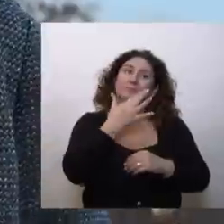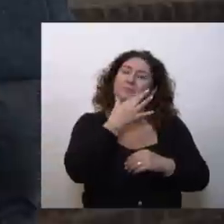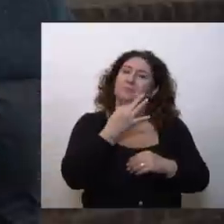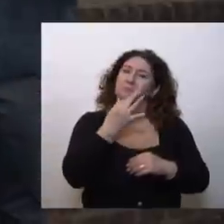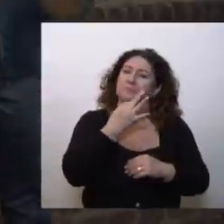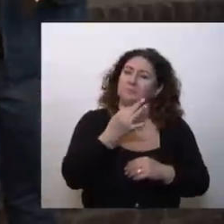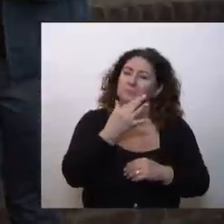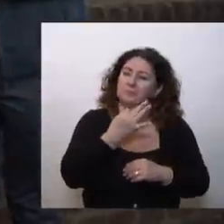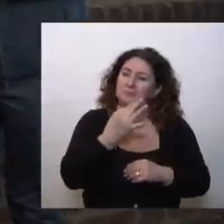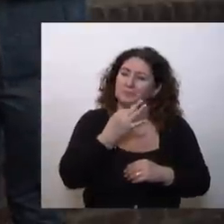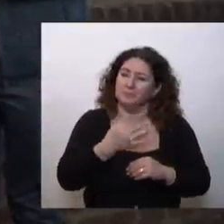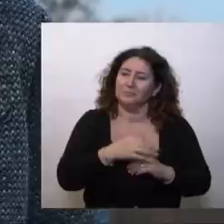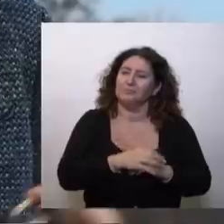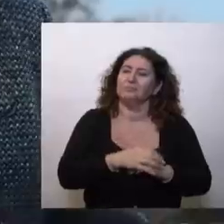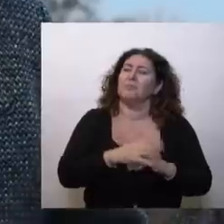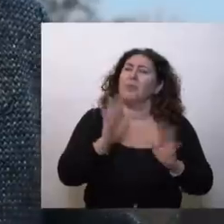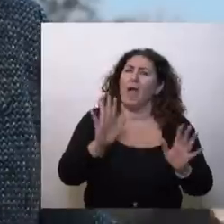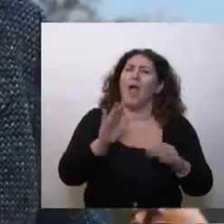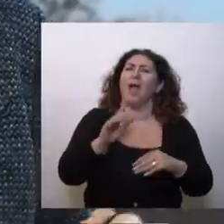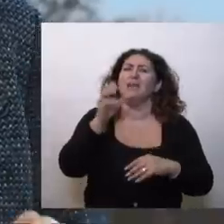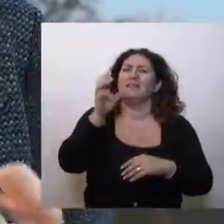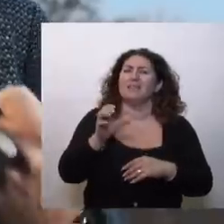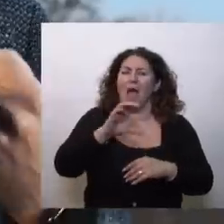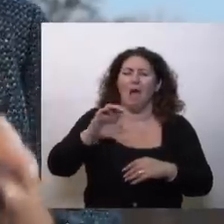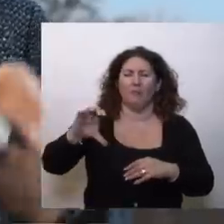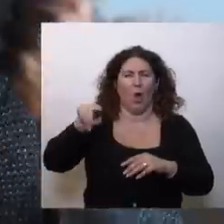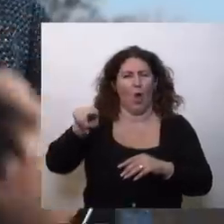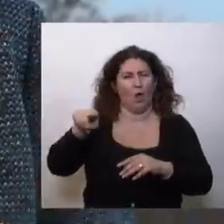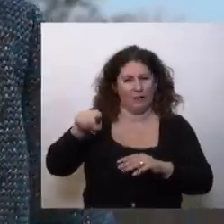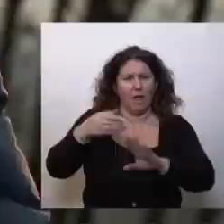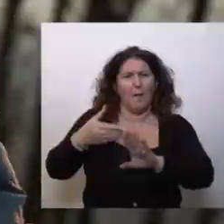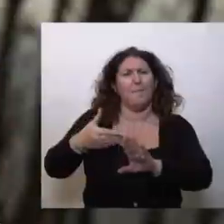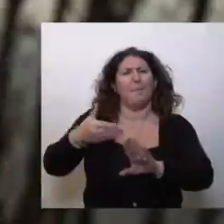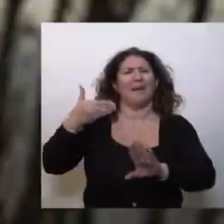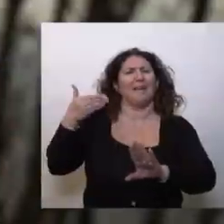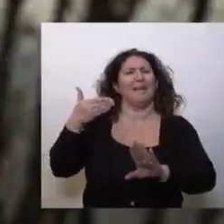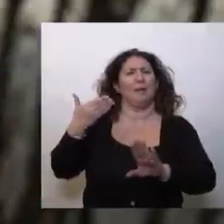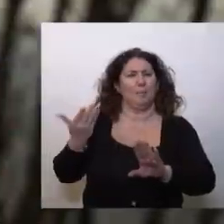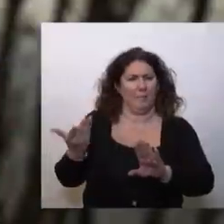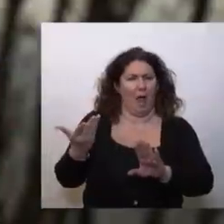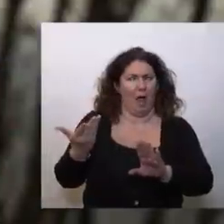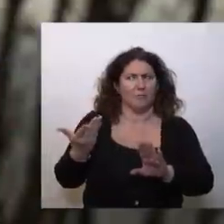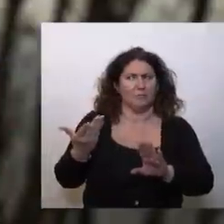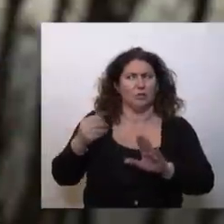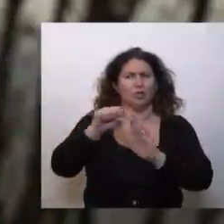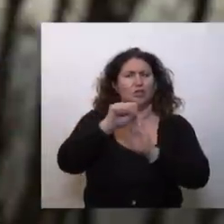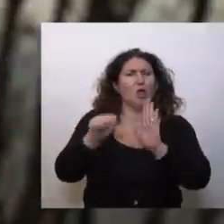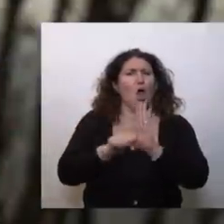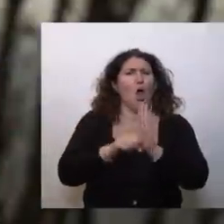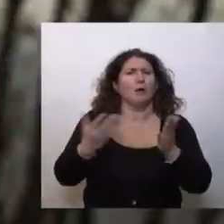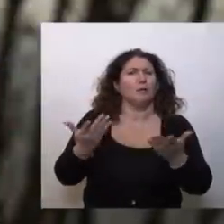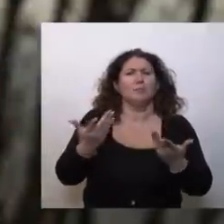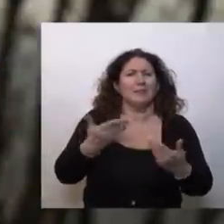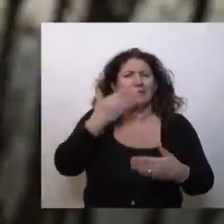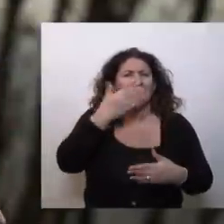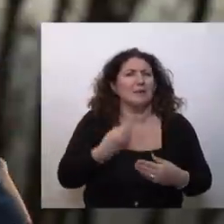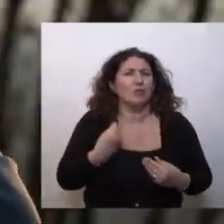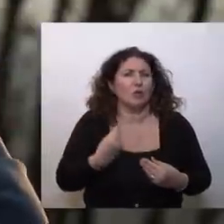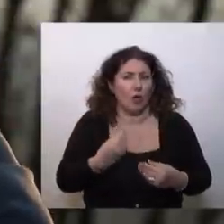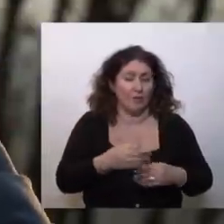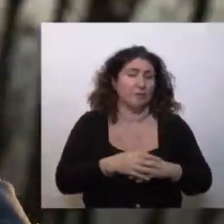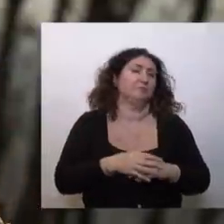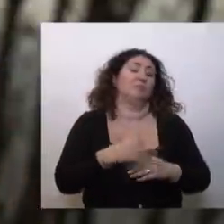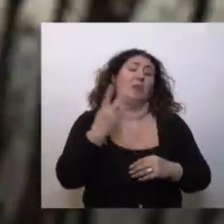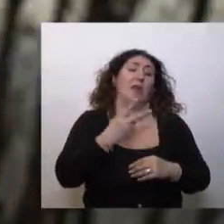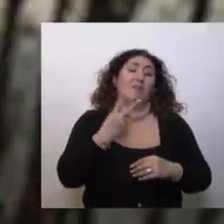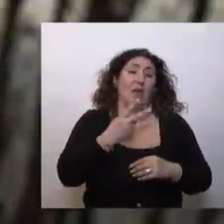permetti, prima dei Savoia, che cosa possiamo dire anche dal punto di vista storico? Allora, la storia prima dei Savoia è